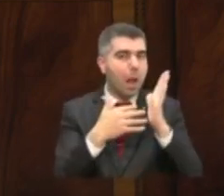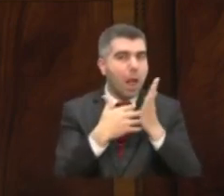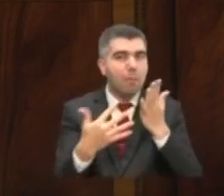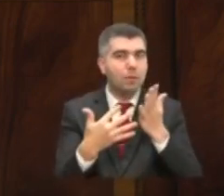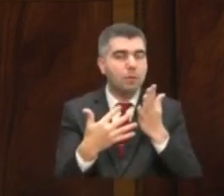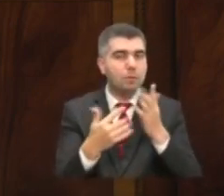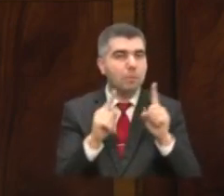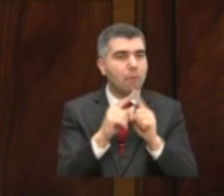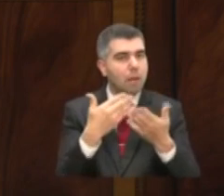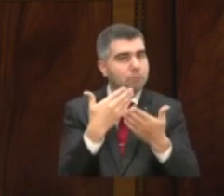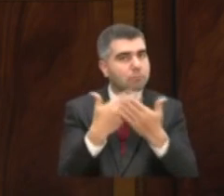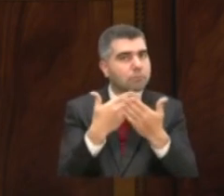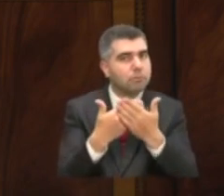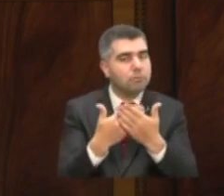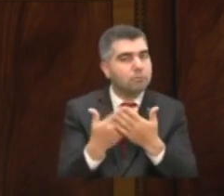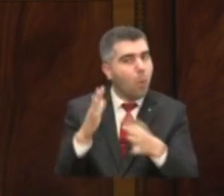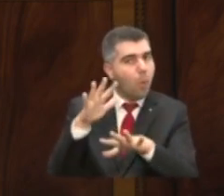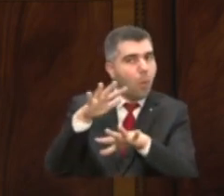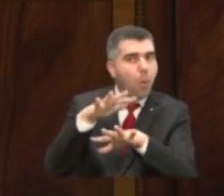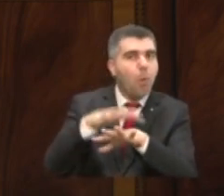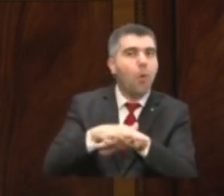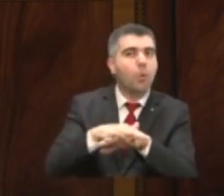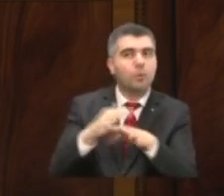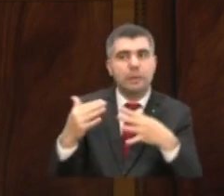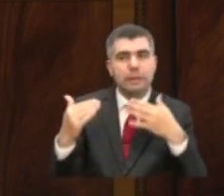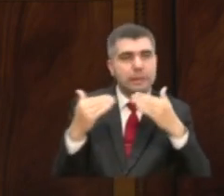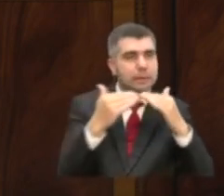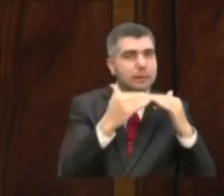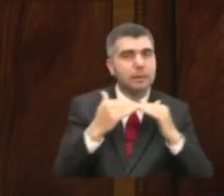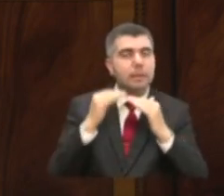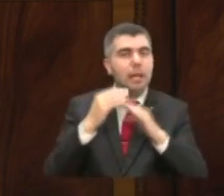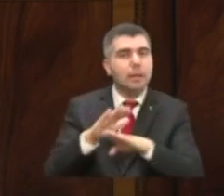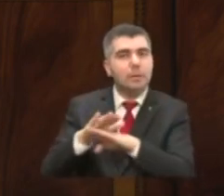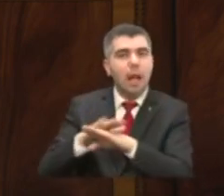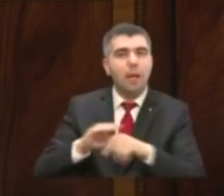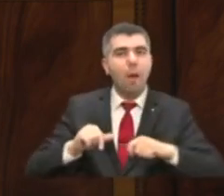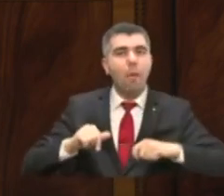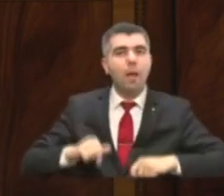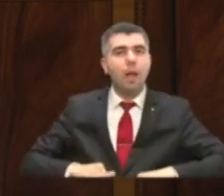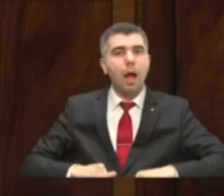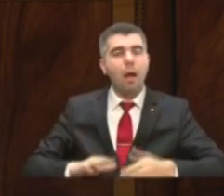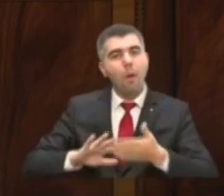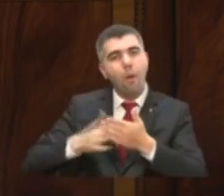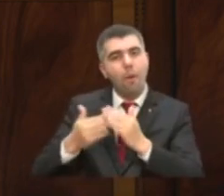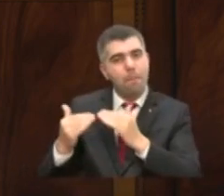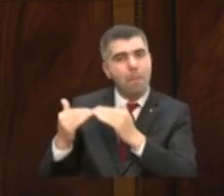للتفعيل الحقيقي لاندماجية والتقائية السياسات العمومية المستهدفة للشباب.